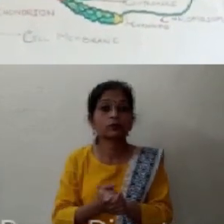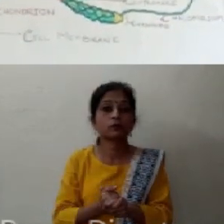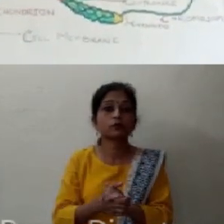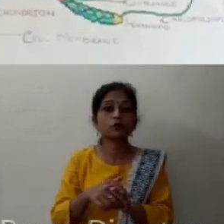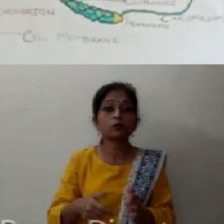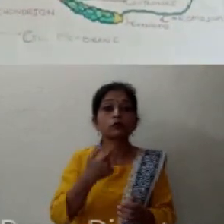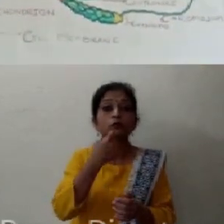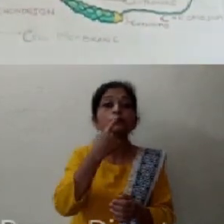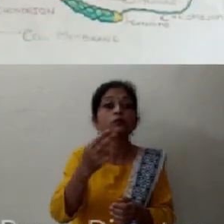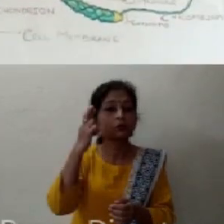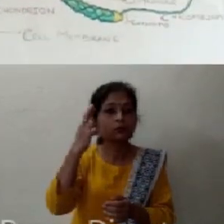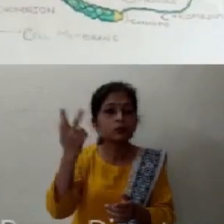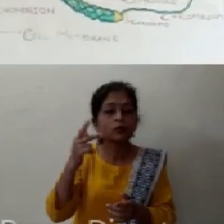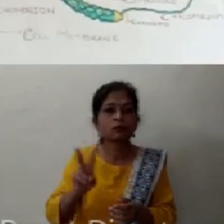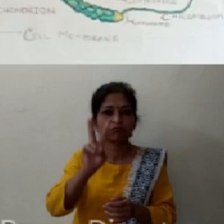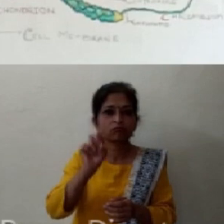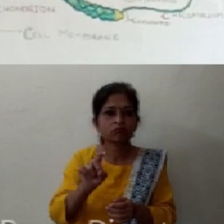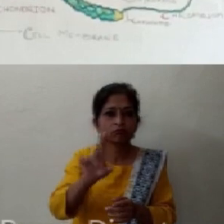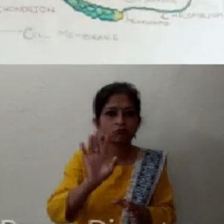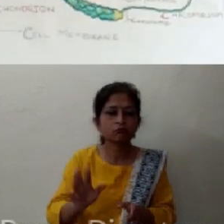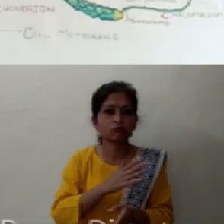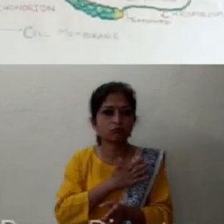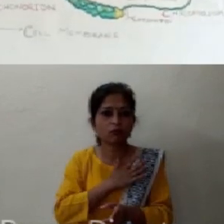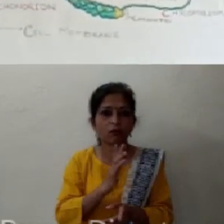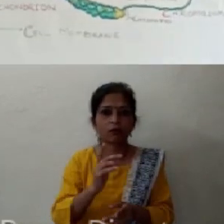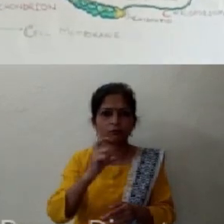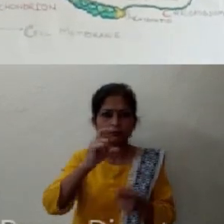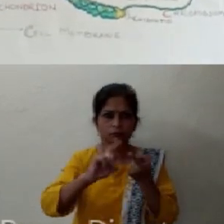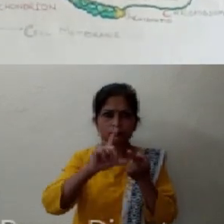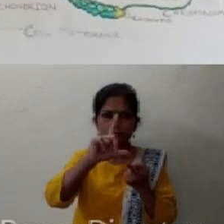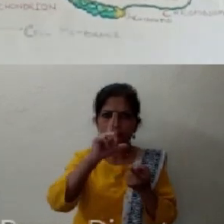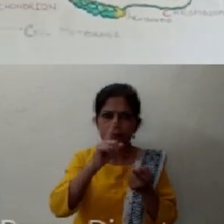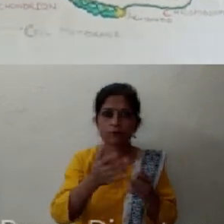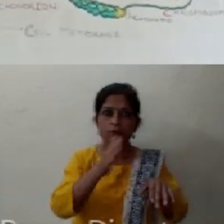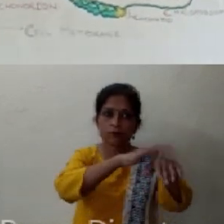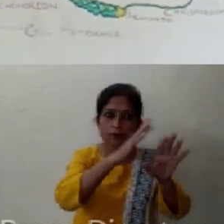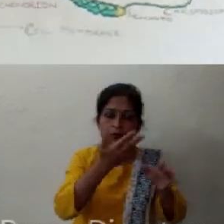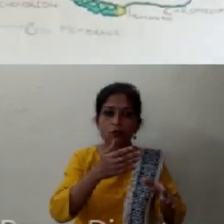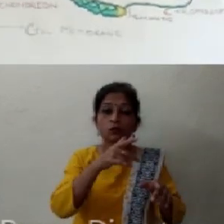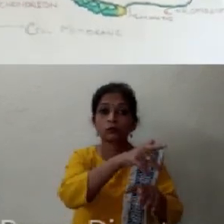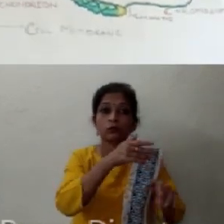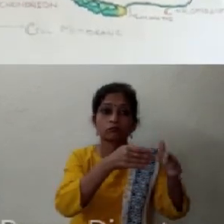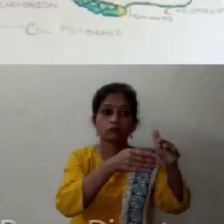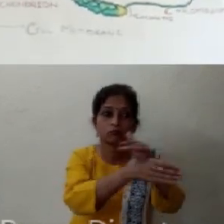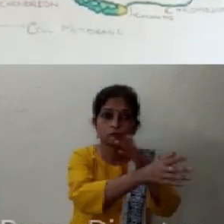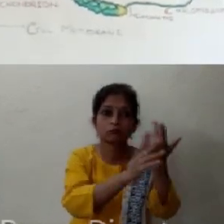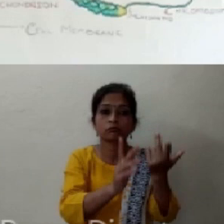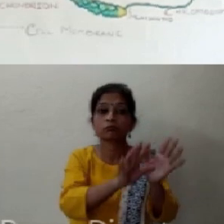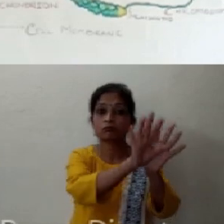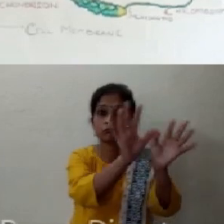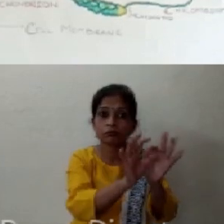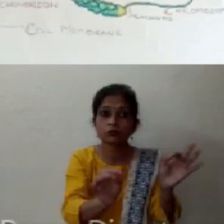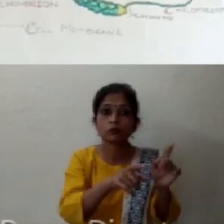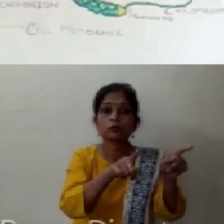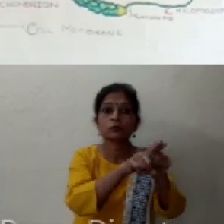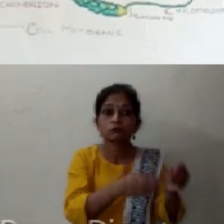क्योंकि विषाणु जीवित कोष्ठ के ऊपर बैठता है, उसे बहला फुसला कर तैयार करता है, अंदर जाता है और उस कोष्ठ के तंत्र को